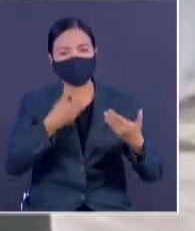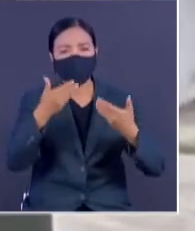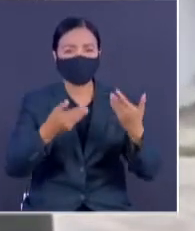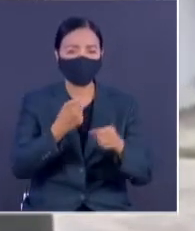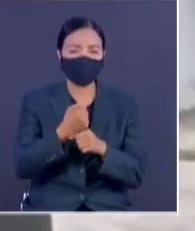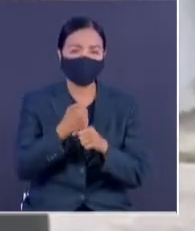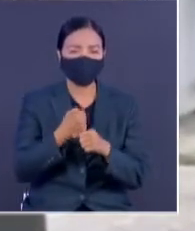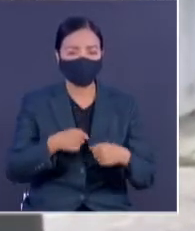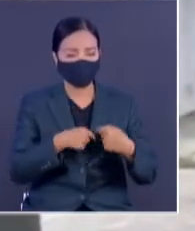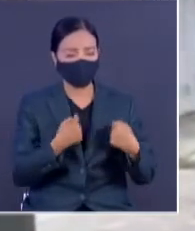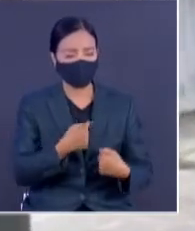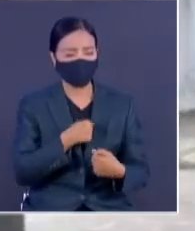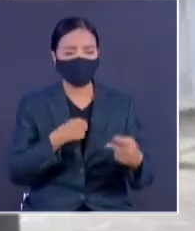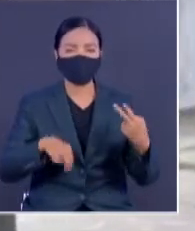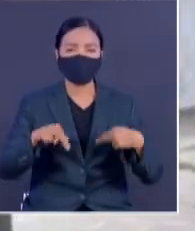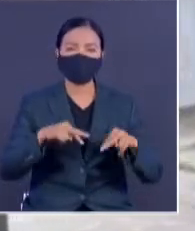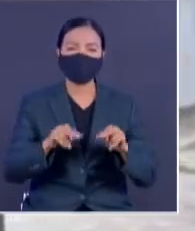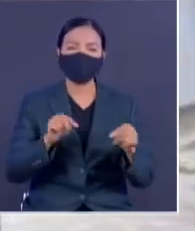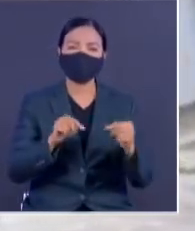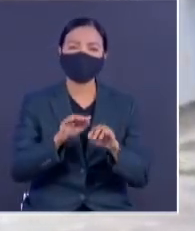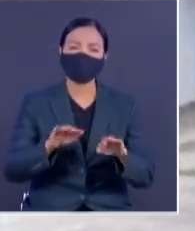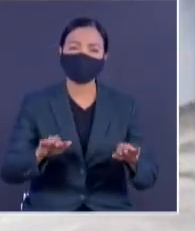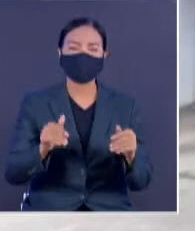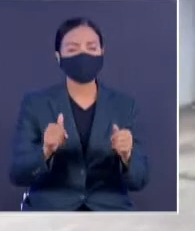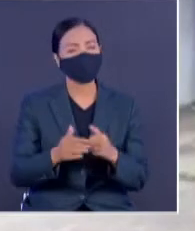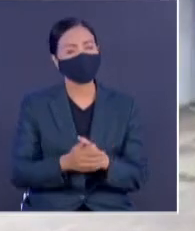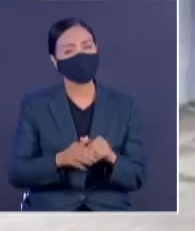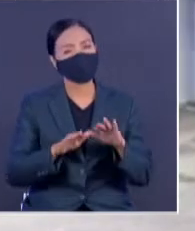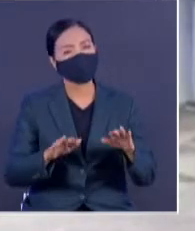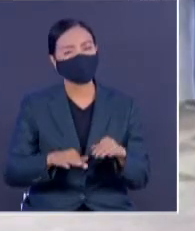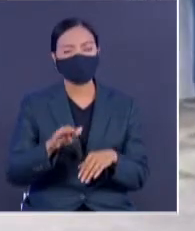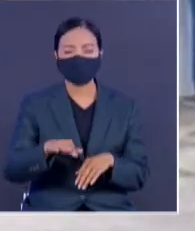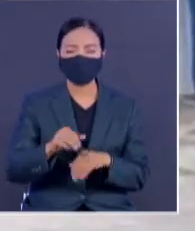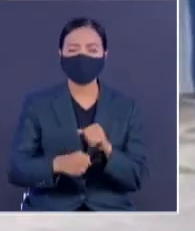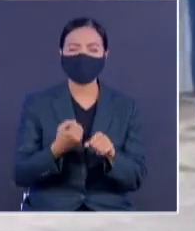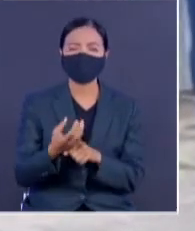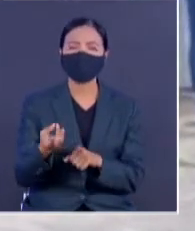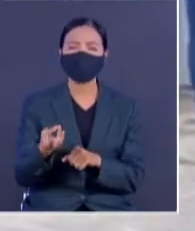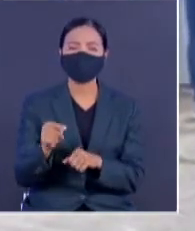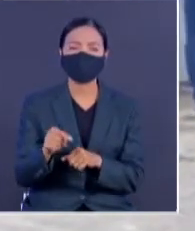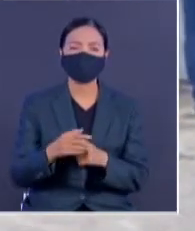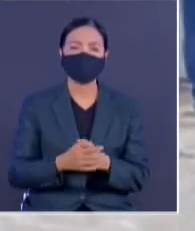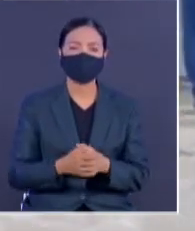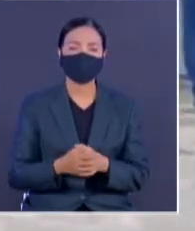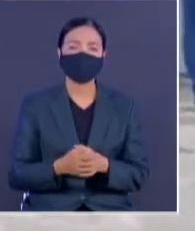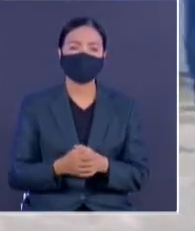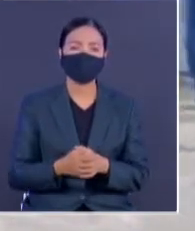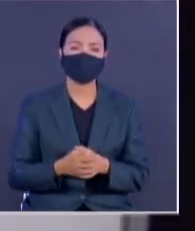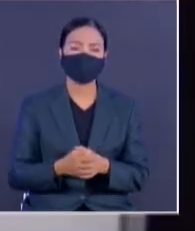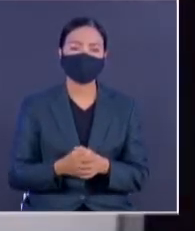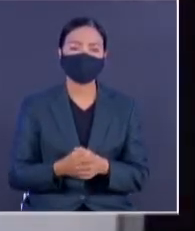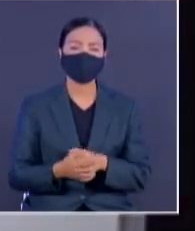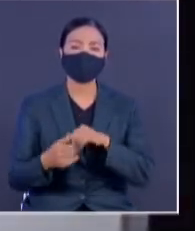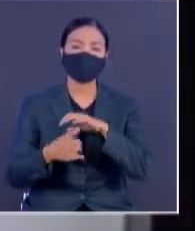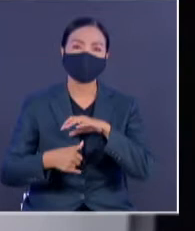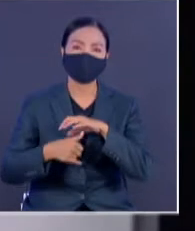ยนะคะก็ไม่ได้เป็นการรักษาอย่างเดียวนะต้องหากิจกรรมเพราะว่าน้องๆบางคนเนี่ยเขาเล็กจริงๆตัวแบบอายุน้อยอะค่ะคุณผู้ชมสำหรับการกักตัว